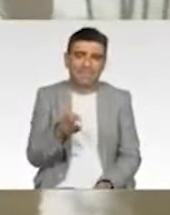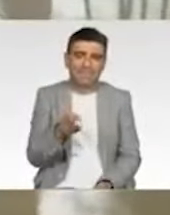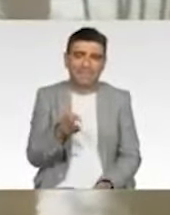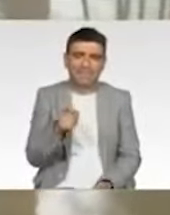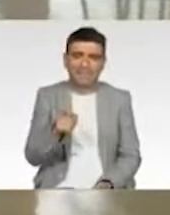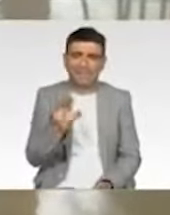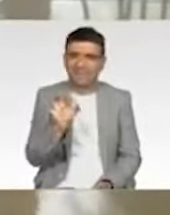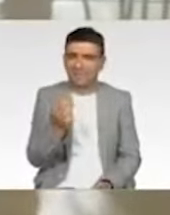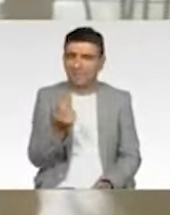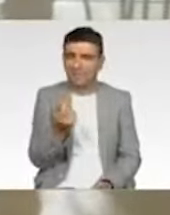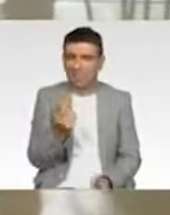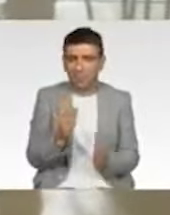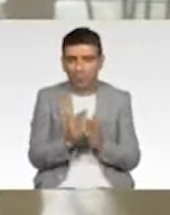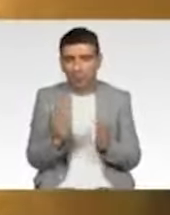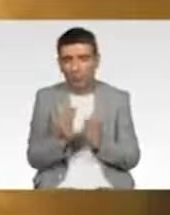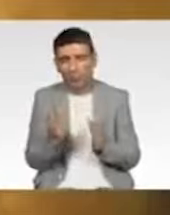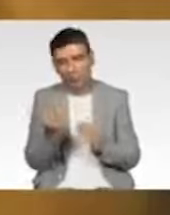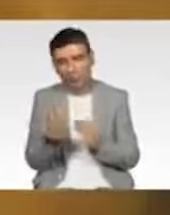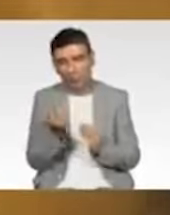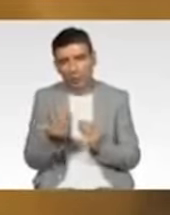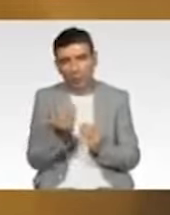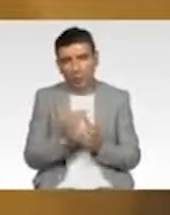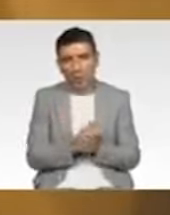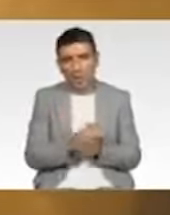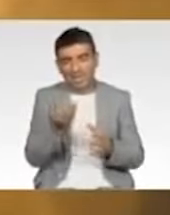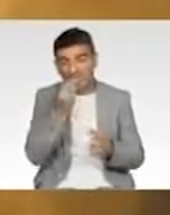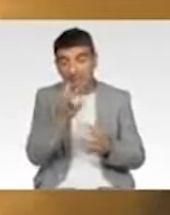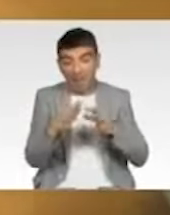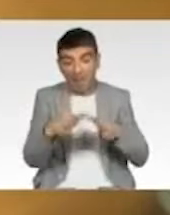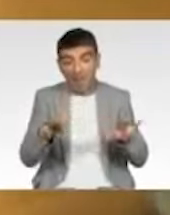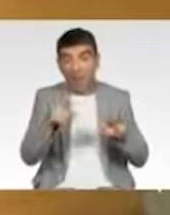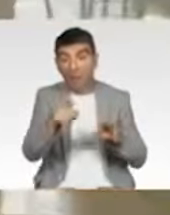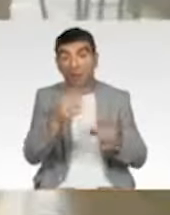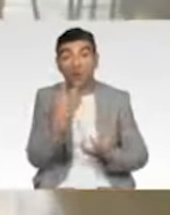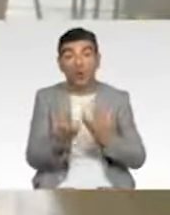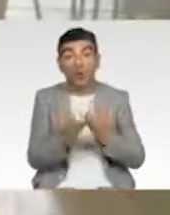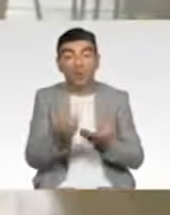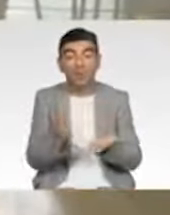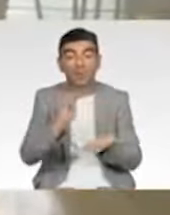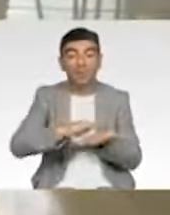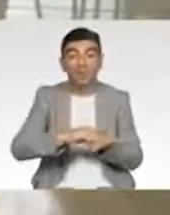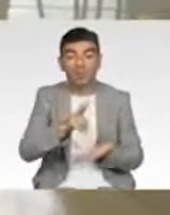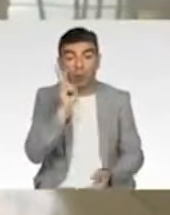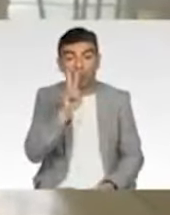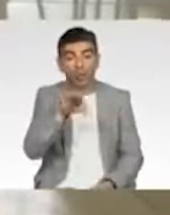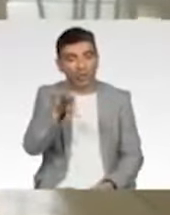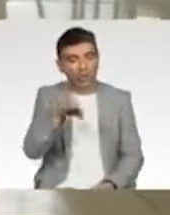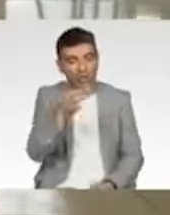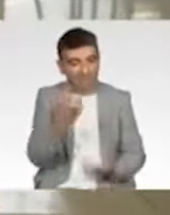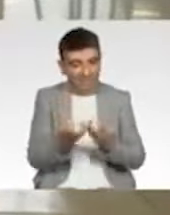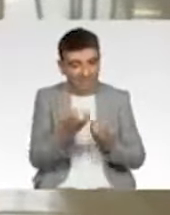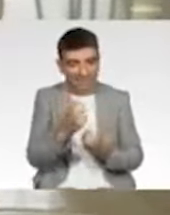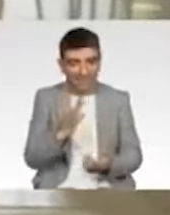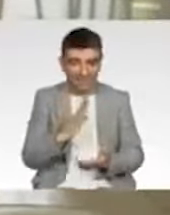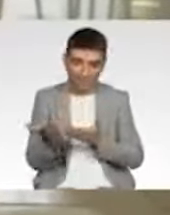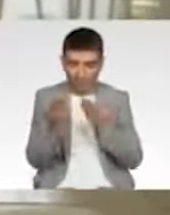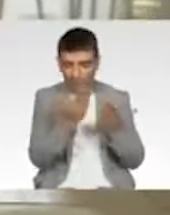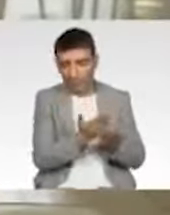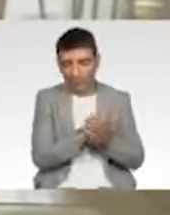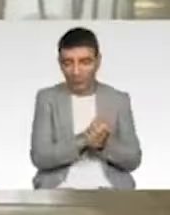yüzden biraz böyle büyük büyük doğrarız. Yemeği hazırlarken sobamızın üzerinde gördüğünüz gibi çayımız demliyor. Buyurun